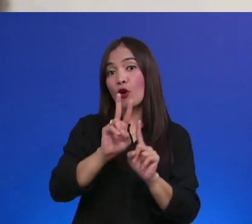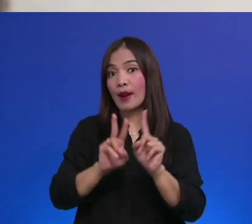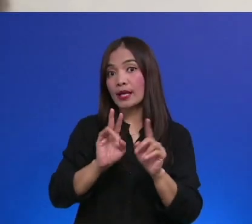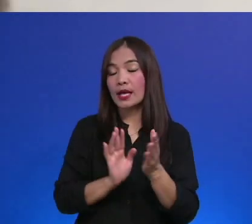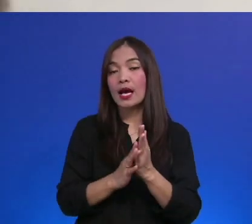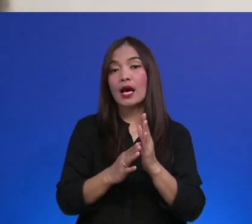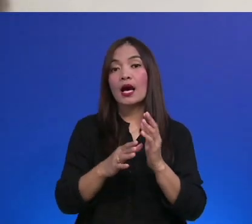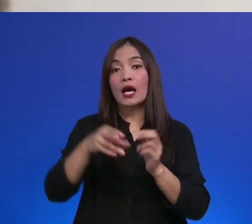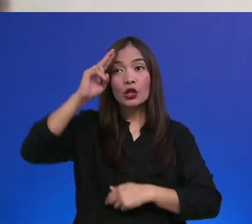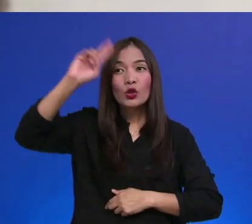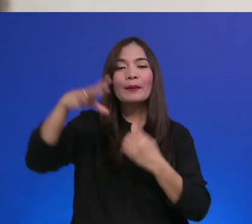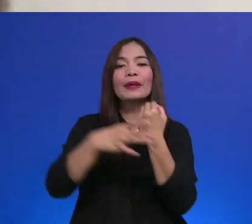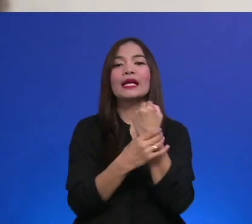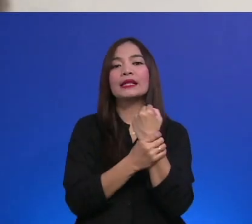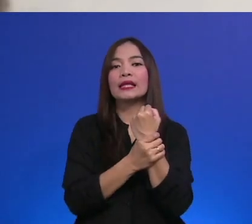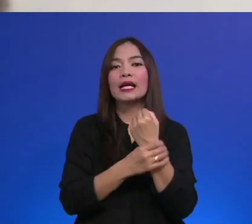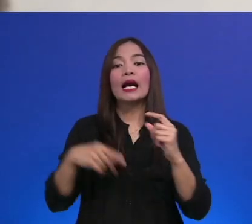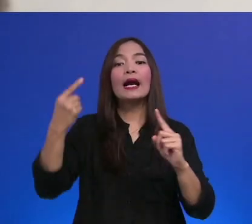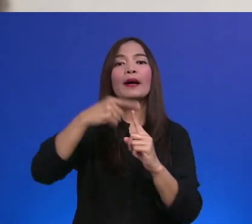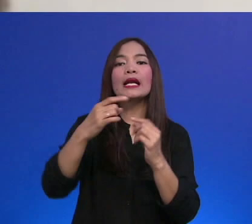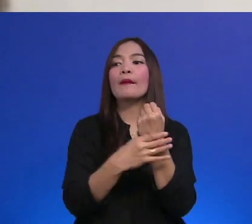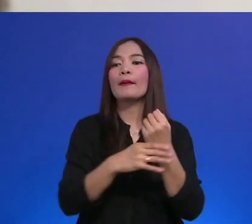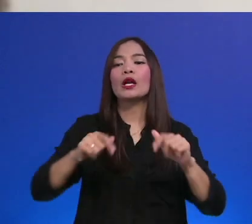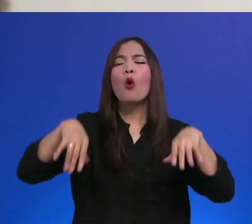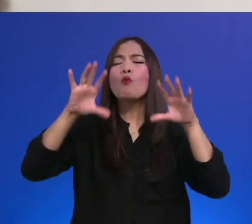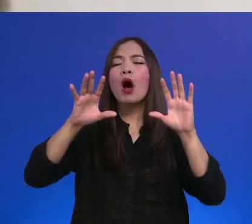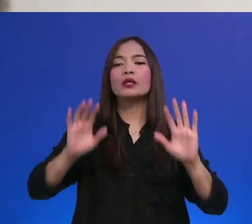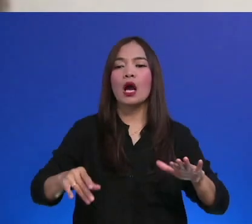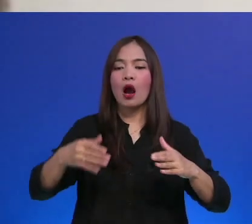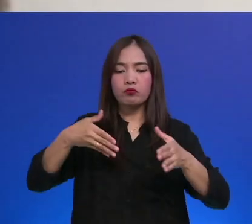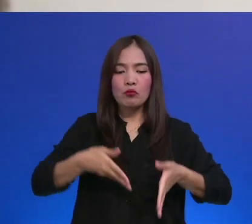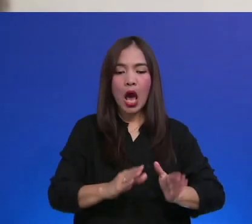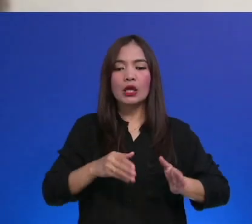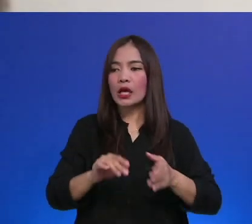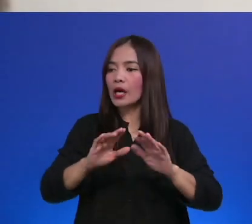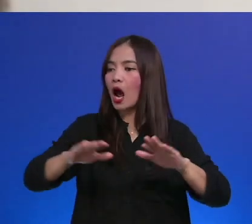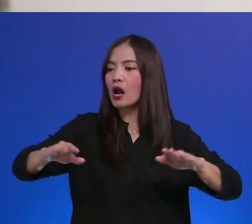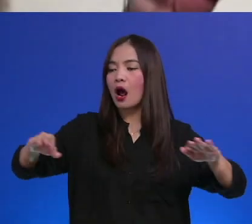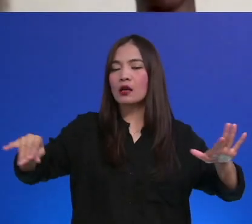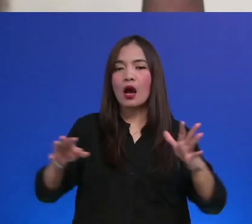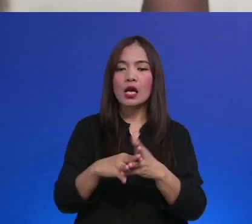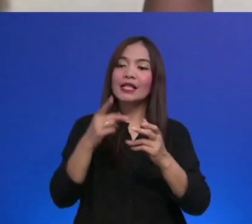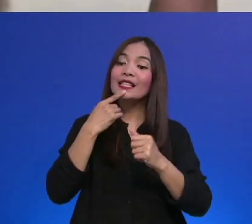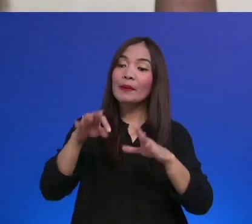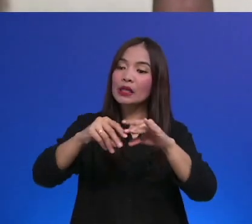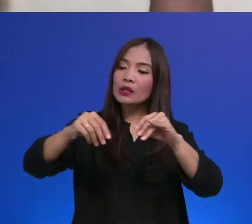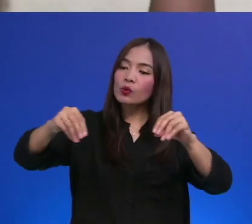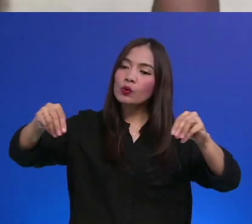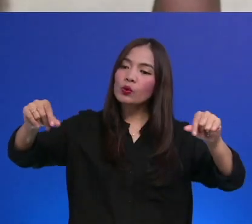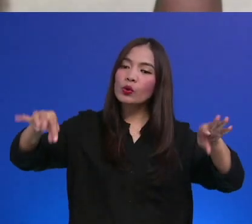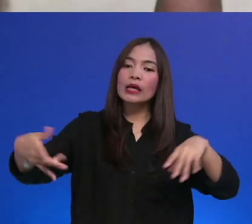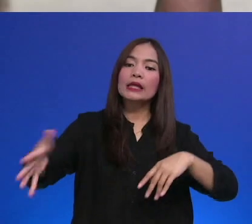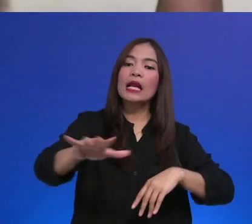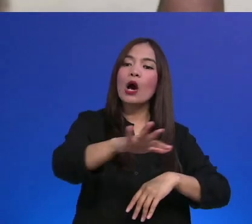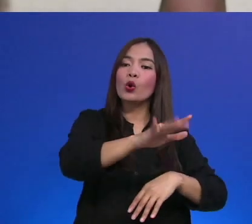mempunyai banyak anak sebanyak pasir di laut bintang di langit sangat banyak